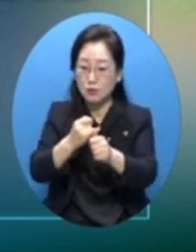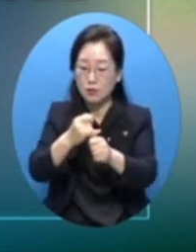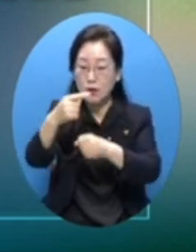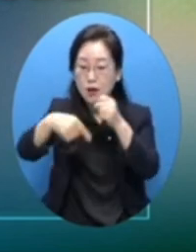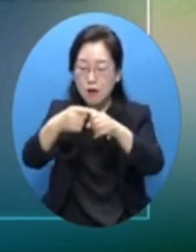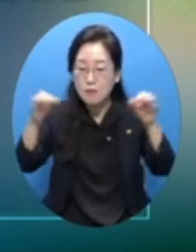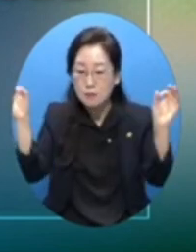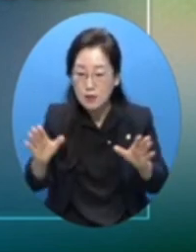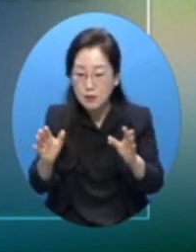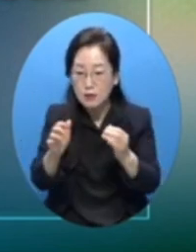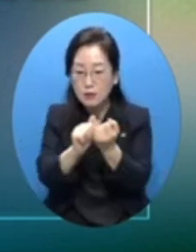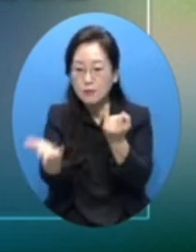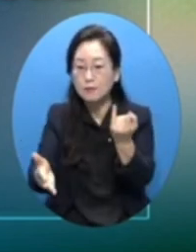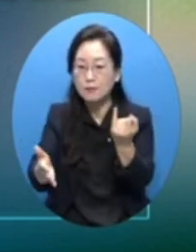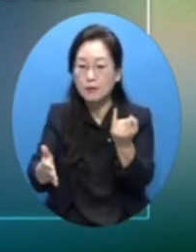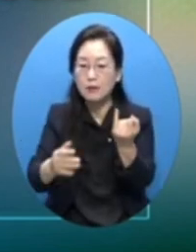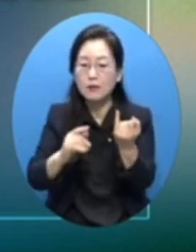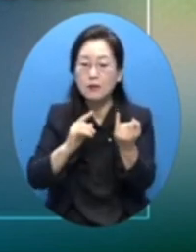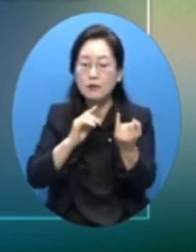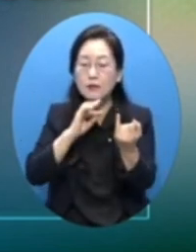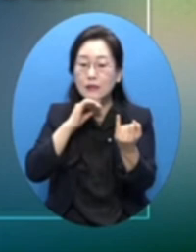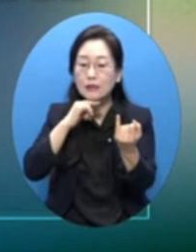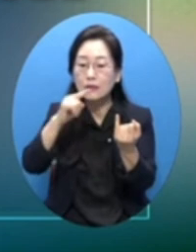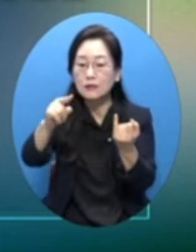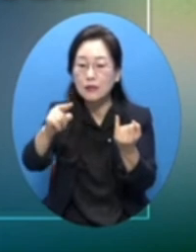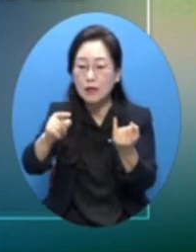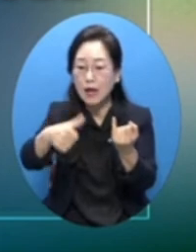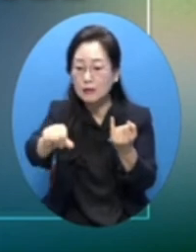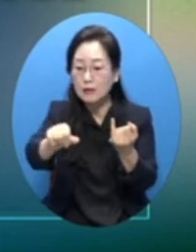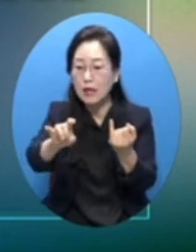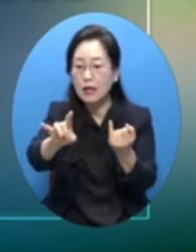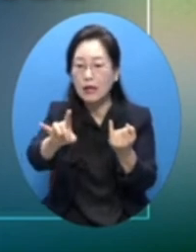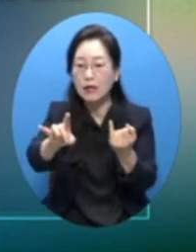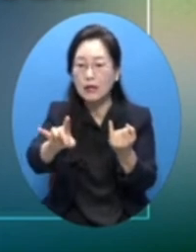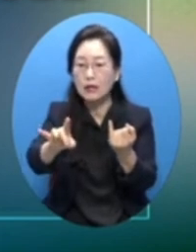잃었습니다. 한 살 난 아이를 남겨두고 남편이 사랑했다는 것입니다.